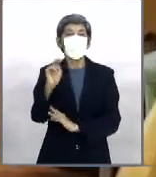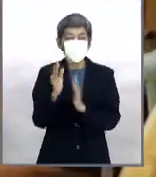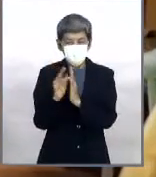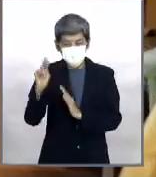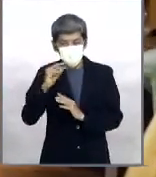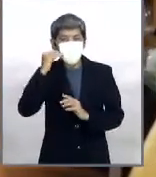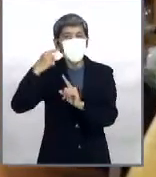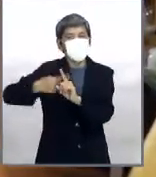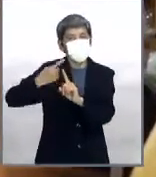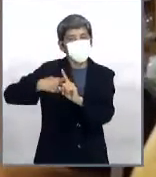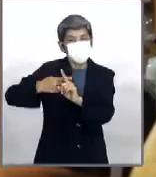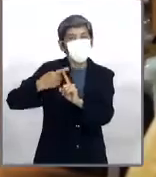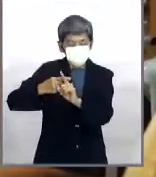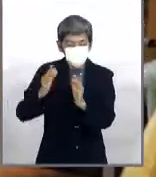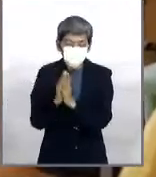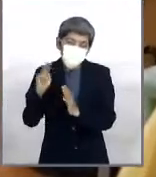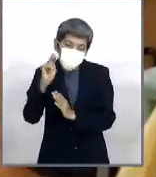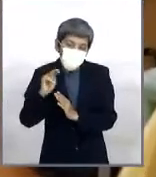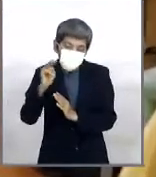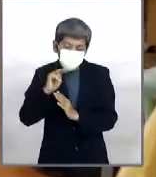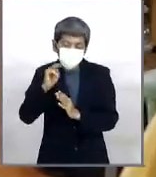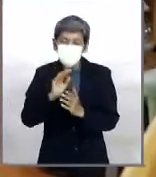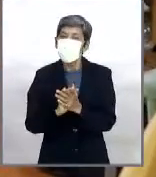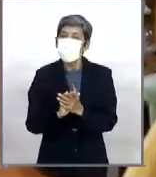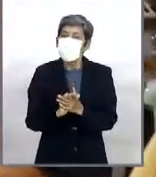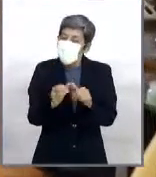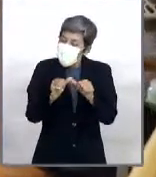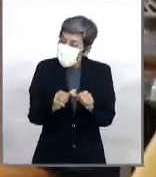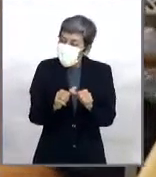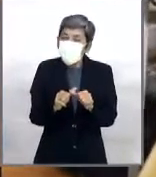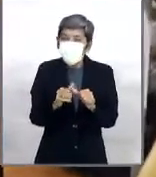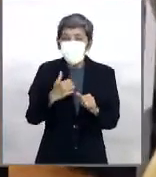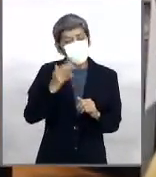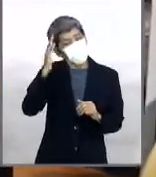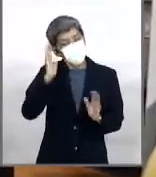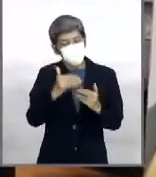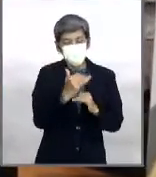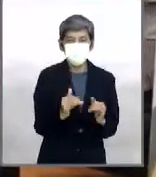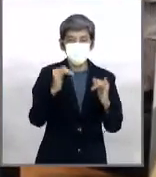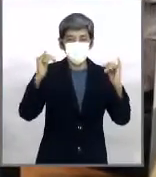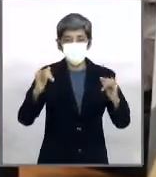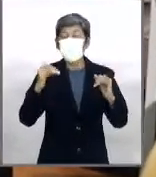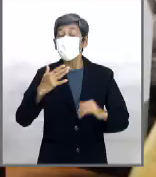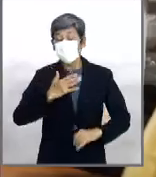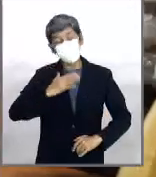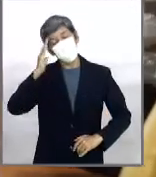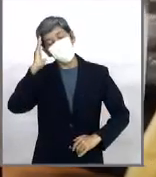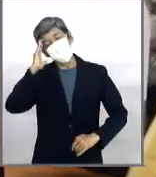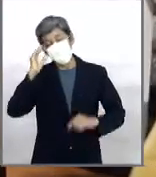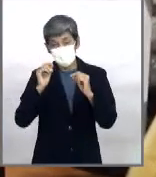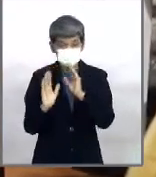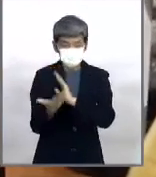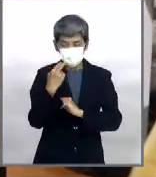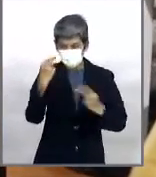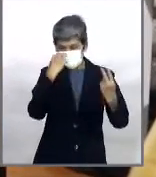ค่ะ อยู่กับน้าสาวอยู่บ้านเช่าริมคลองกันครับผมก็อยู่สลัมริมคลองประมาณนี้ก็เราจะนอนคนละห้องอย่างเงี้ยครับผมก็ตื่นเช้ามาก็จะ